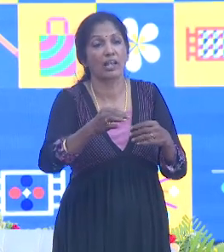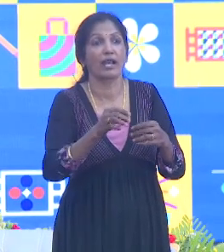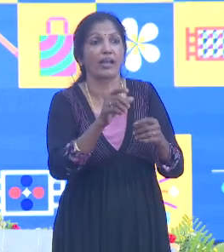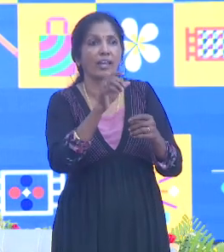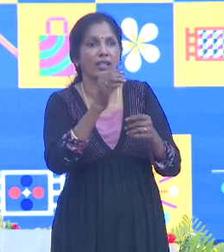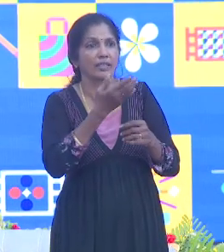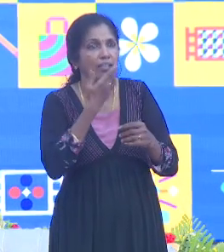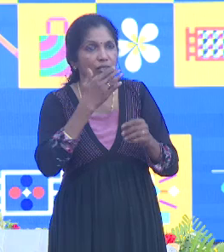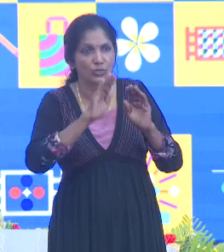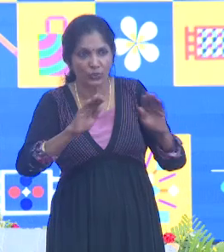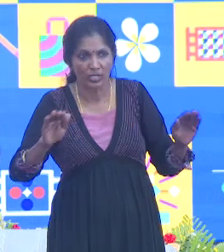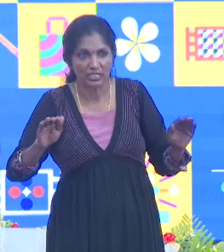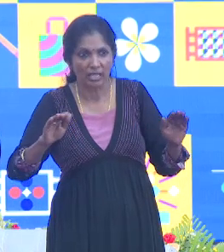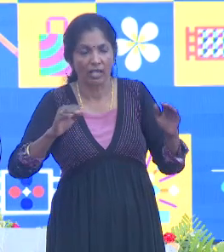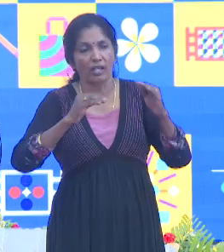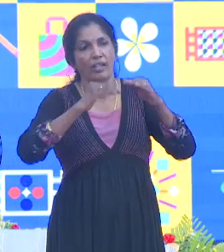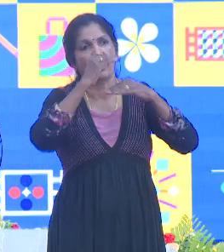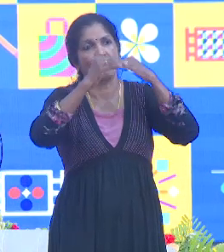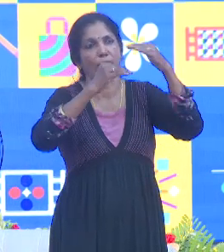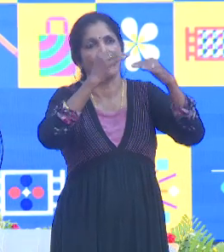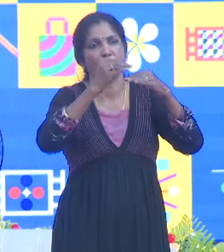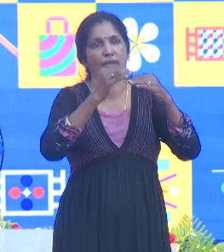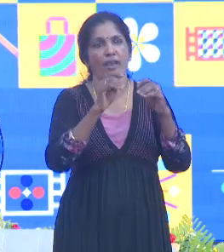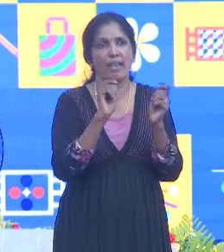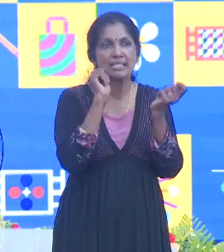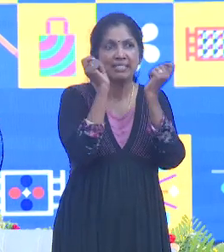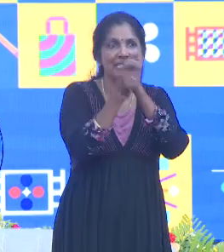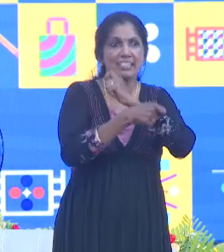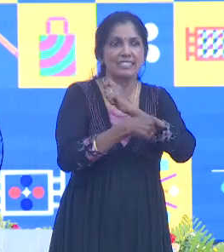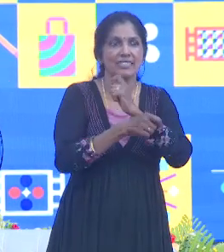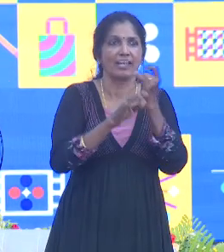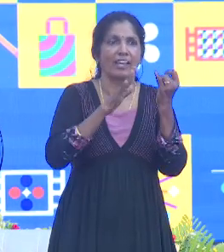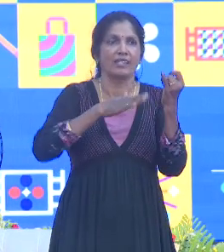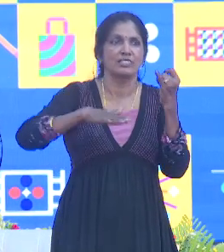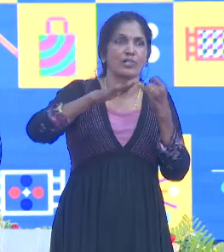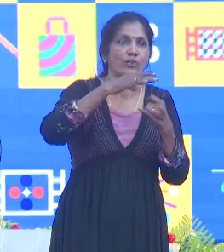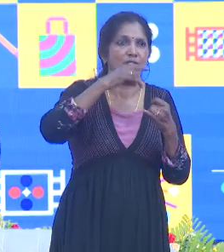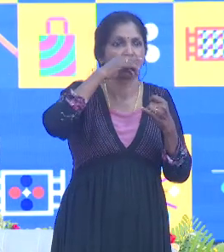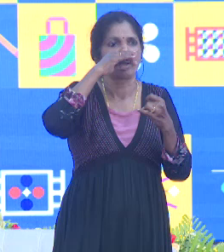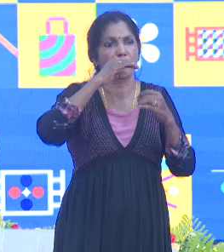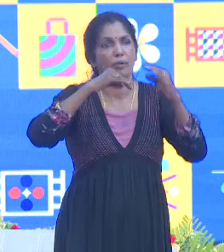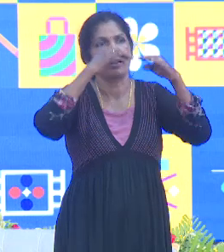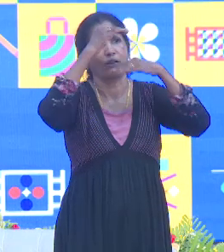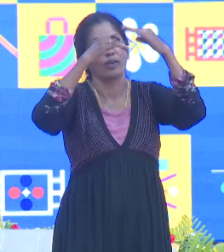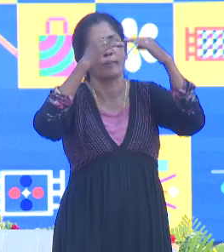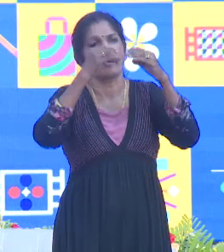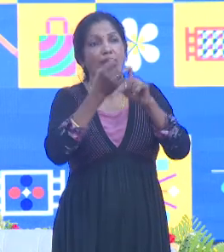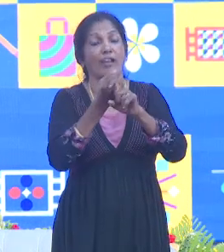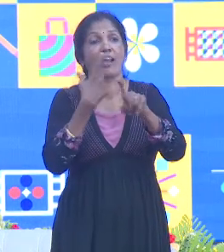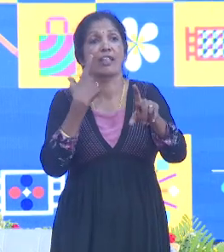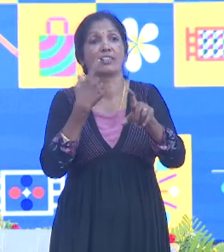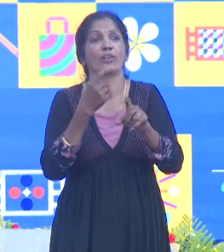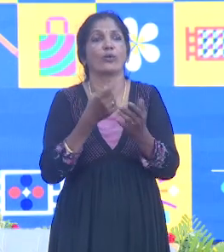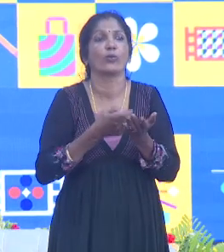ആരോഗ്യ മേഖലയെ, അതിനെ എല്ലാത്തിനെയും ഗണ്യമായി സഹായിക്കാൻ കഴിഞ്ഞ ഏറ്റവും വിപ്ലവകരമായ കേരളത്തിൻ്റെ